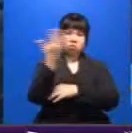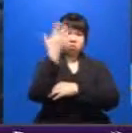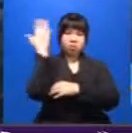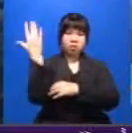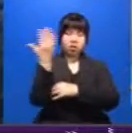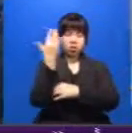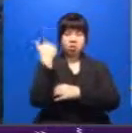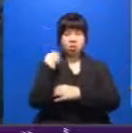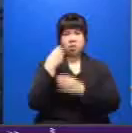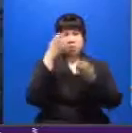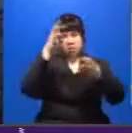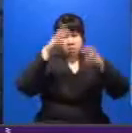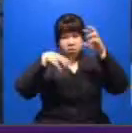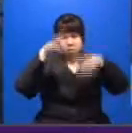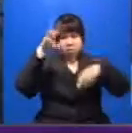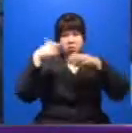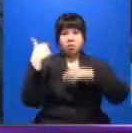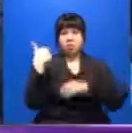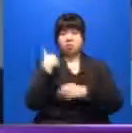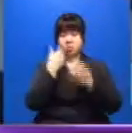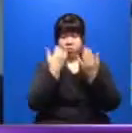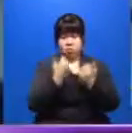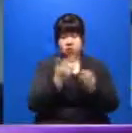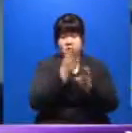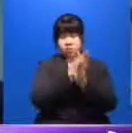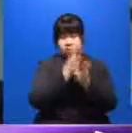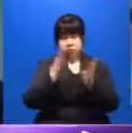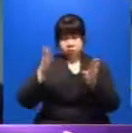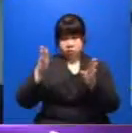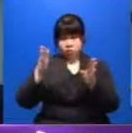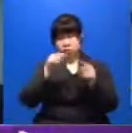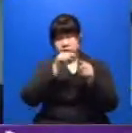พายุลูกเห็บระหว่างวันนี้ไปจนถึง 24มีนาคมนี้ด้วยค่ะ